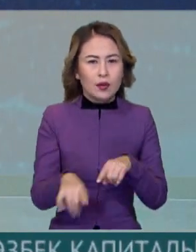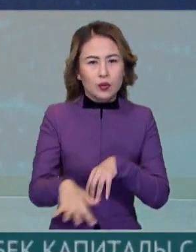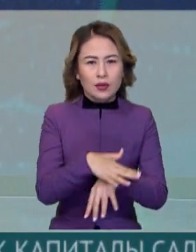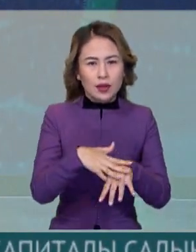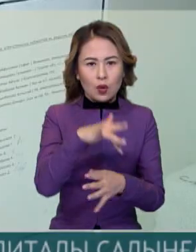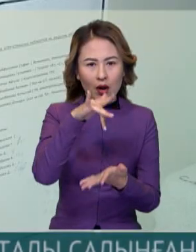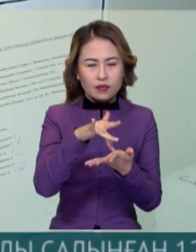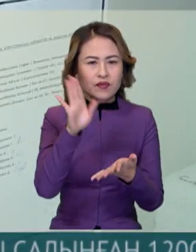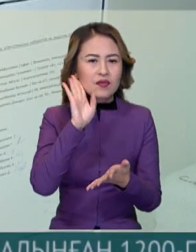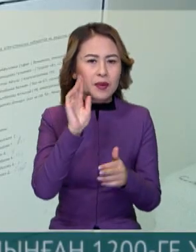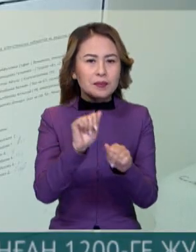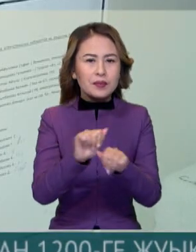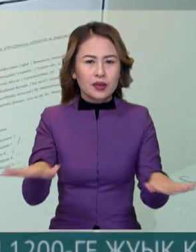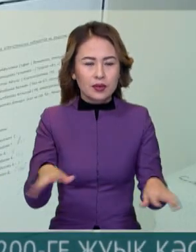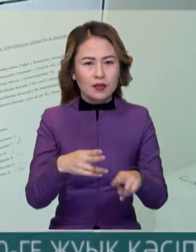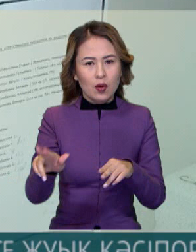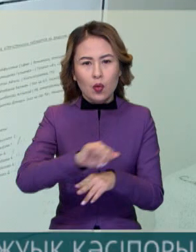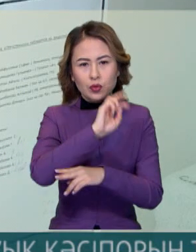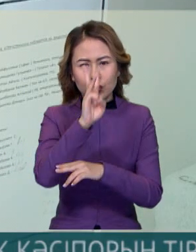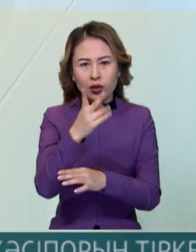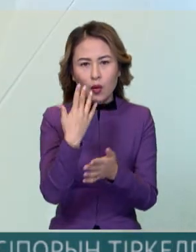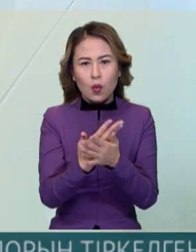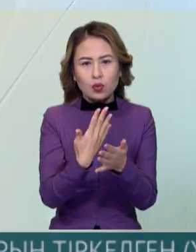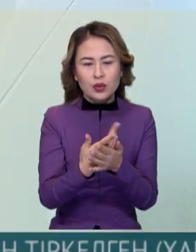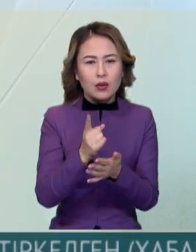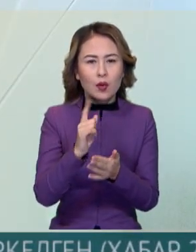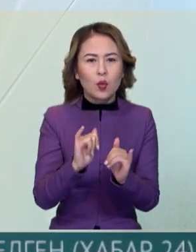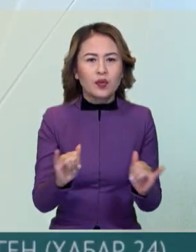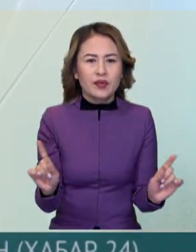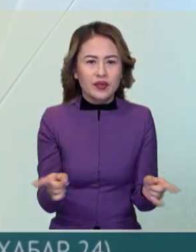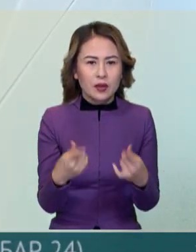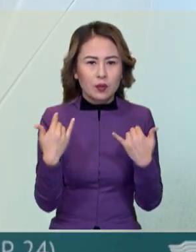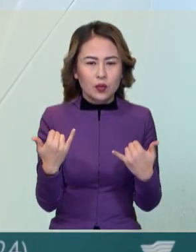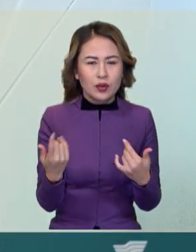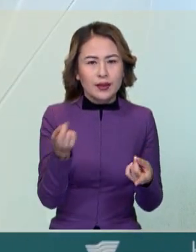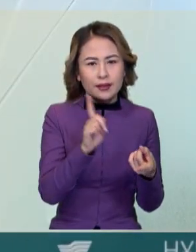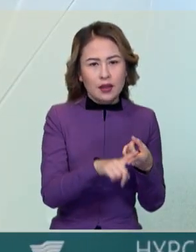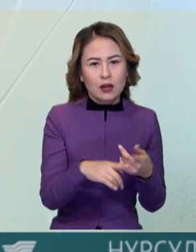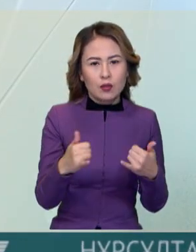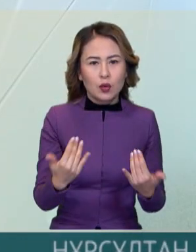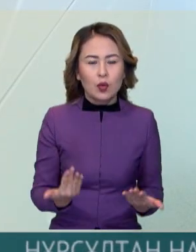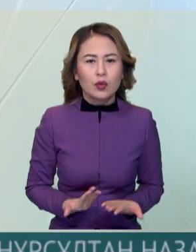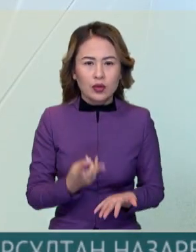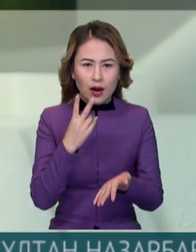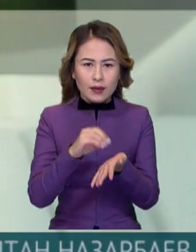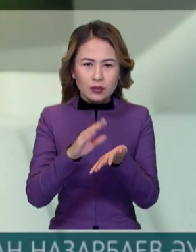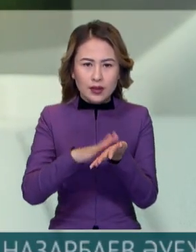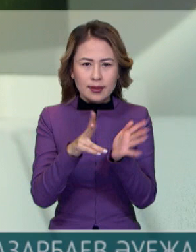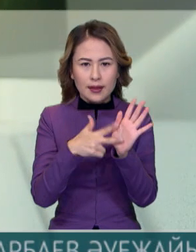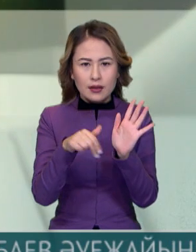халықтың орталықтандырылған ауызсумен қамтамасыз етілу көрсеткішінің өсуімен тікелей байланыстырады. Бүгінгі таңда бұл